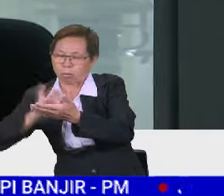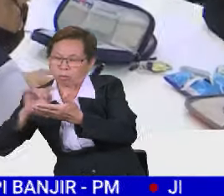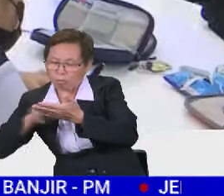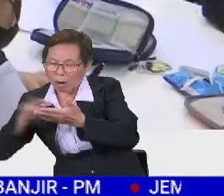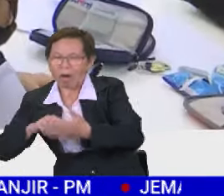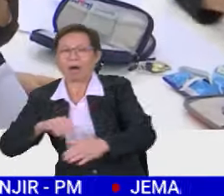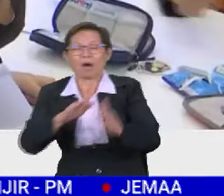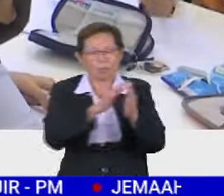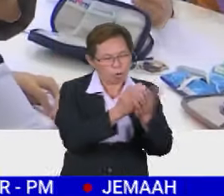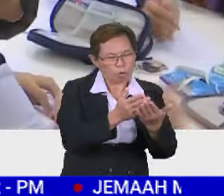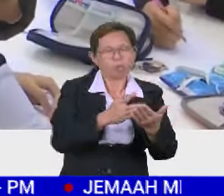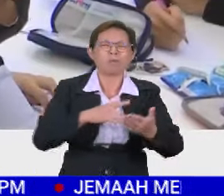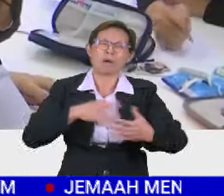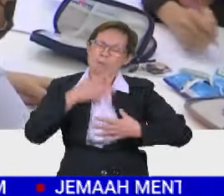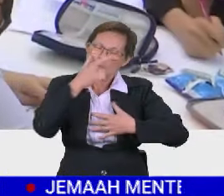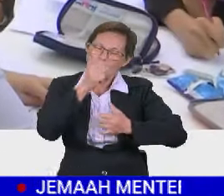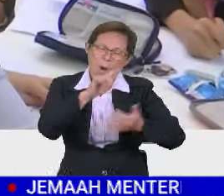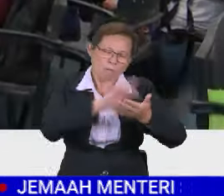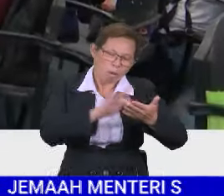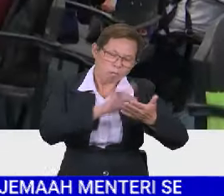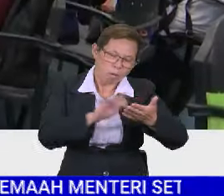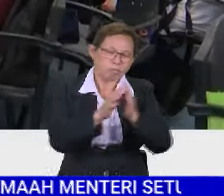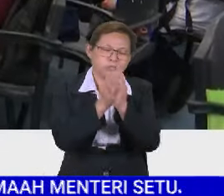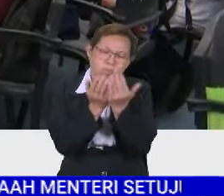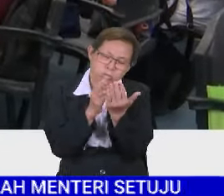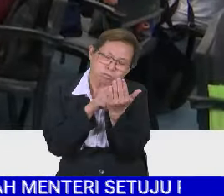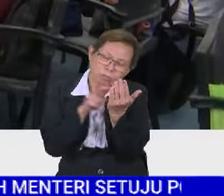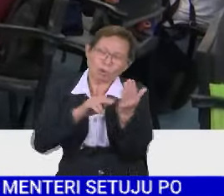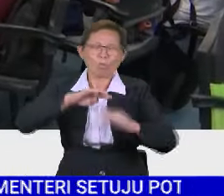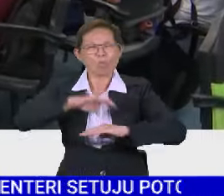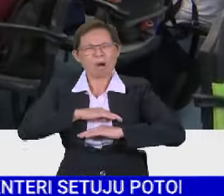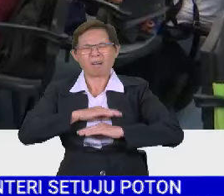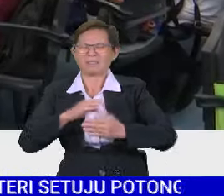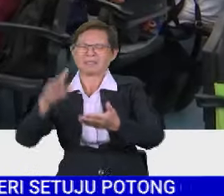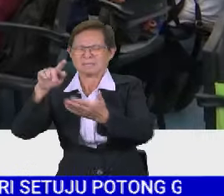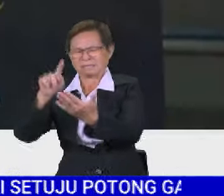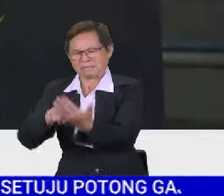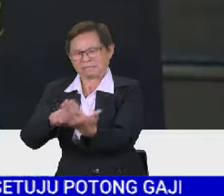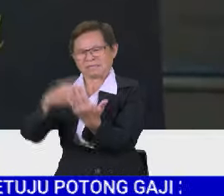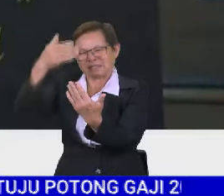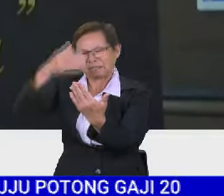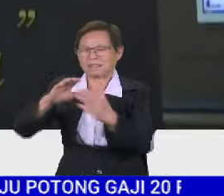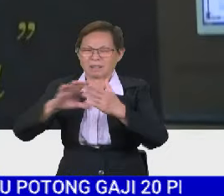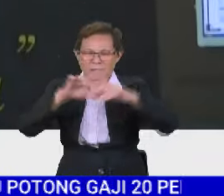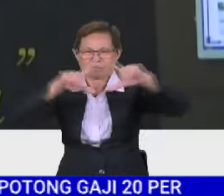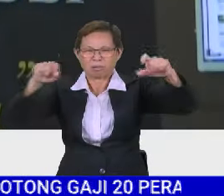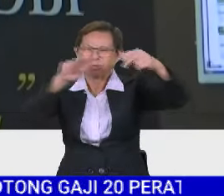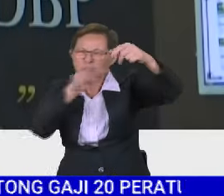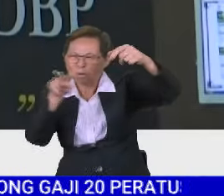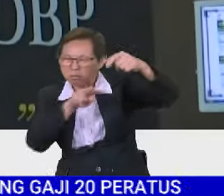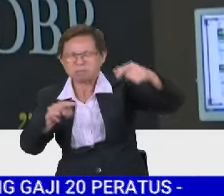kepuasan lebih dirasain melalui genggaman bahan bacaan berbanding paparan melalui screen peranti modern